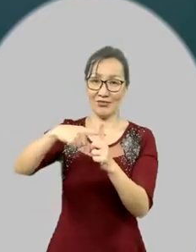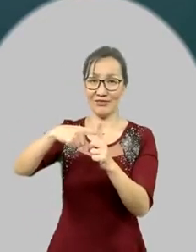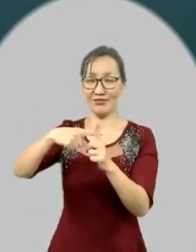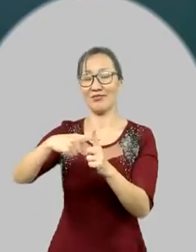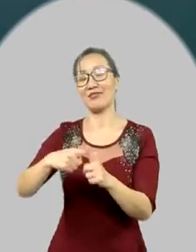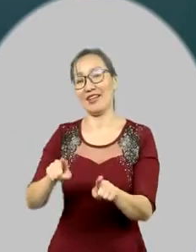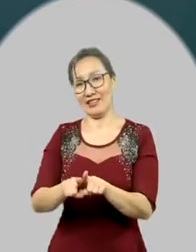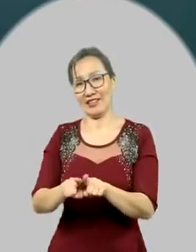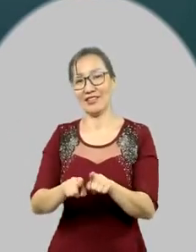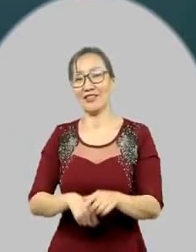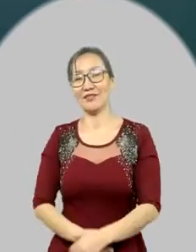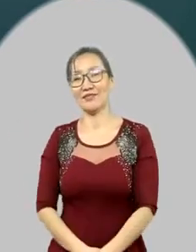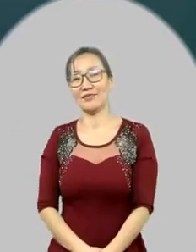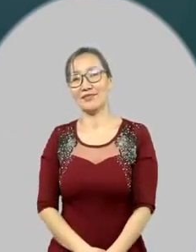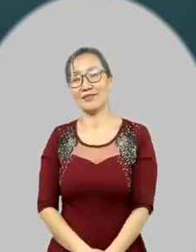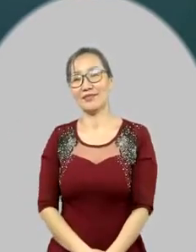10-аар нэмэгдсэн байна.